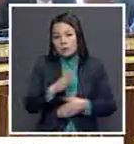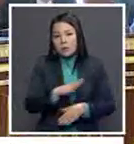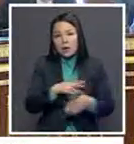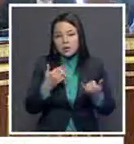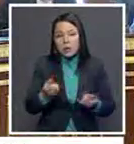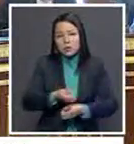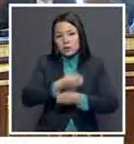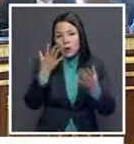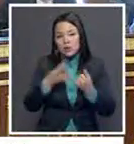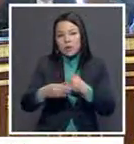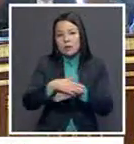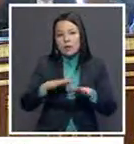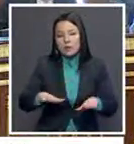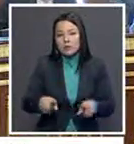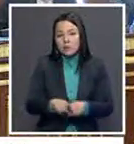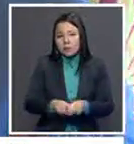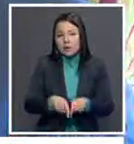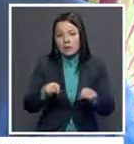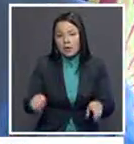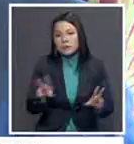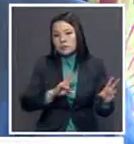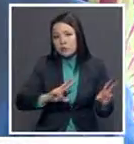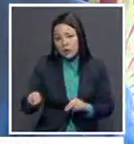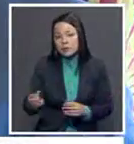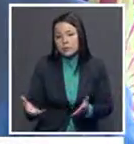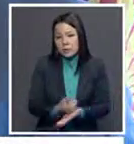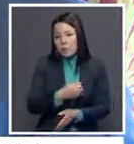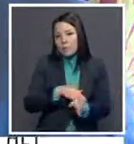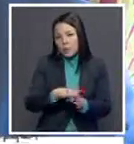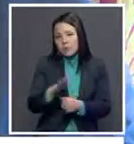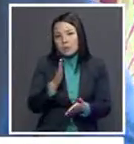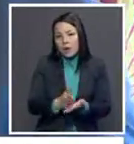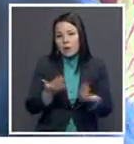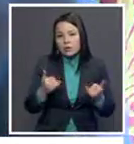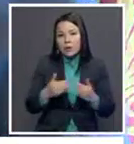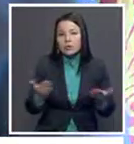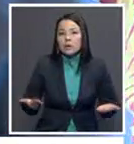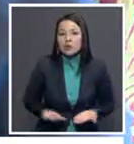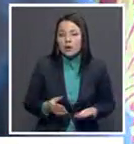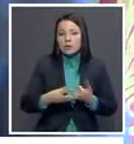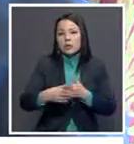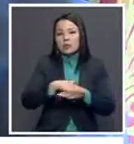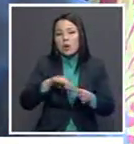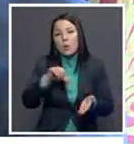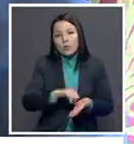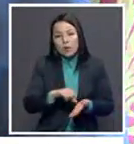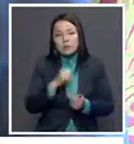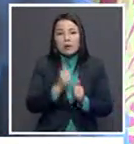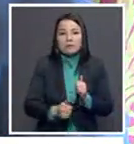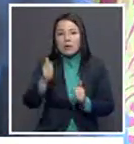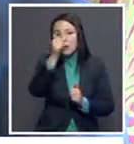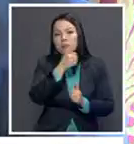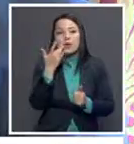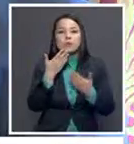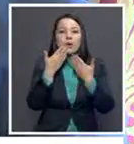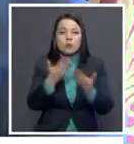Осылайша нұрлы жер бағдарламасы аймақта сәтті орындалды. Несмотря на намеченные планы по пәтерге және жер учаскесіне деген сұраныс жыл сайын артып отыр.